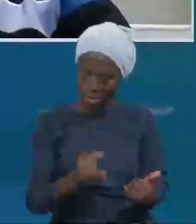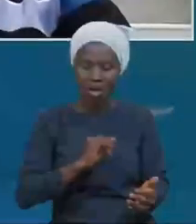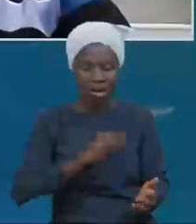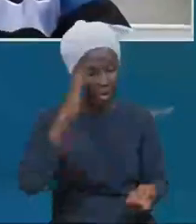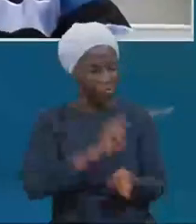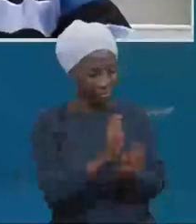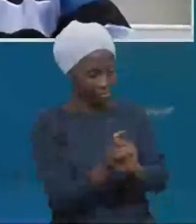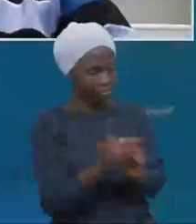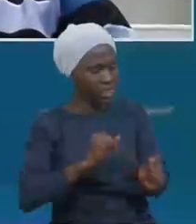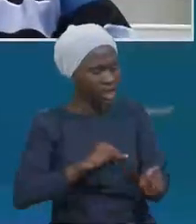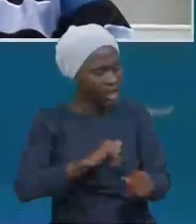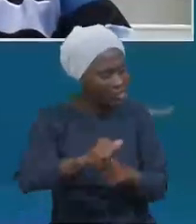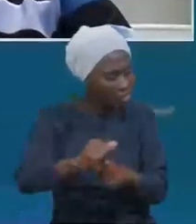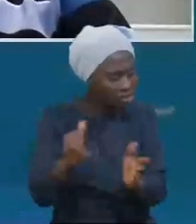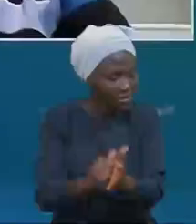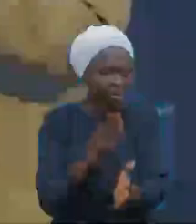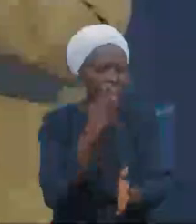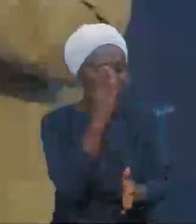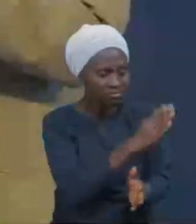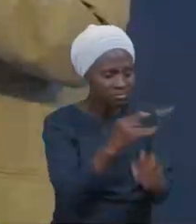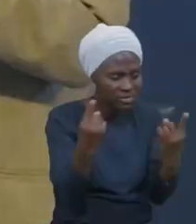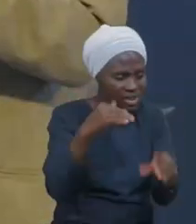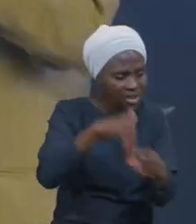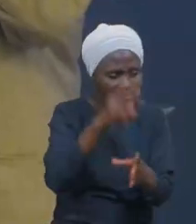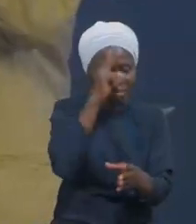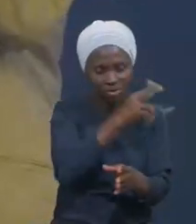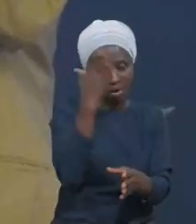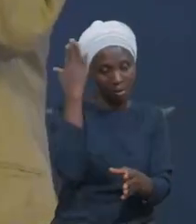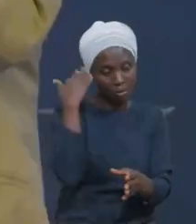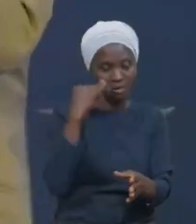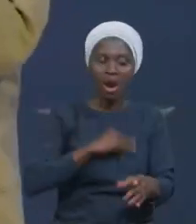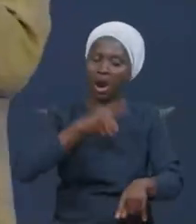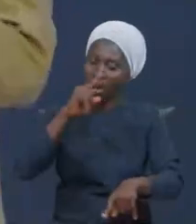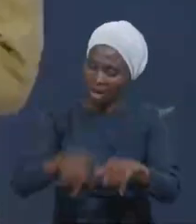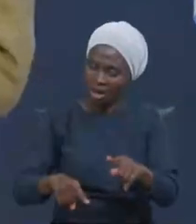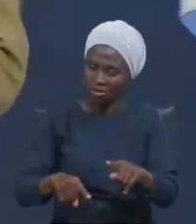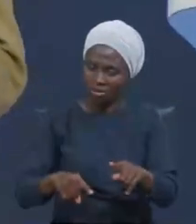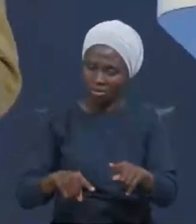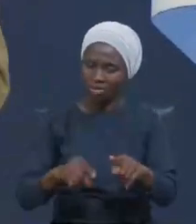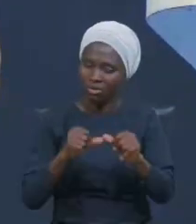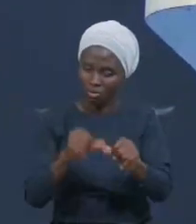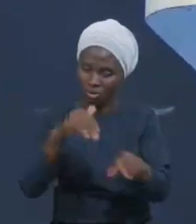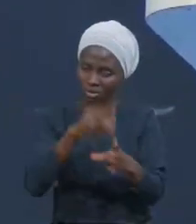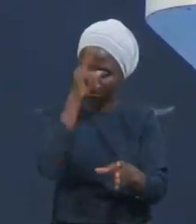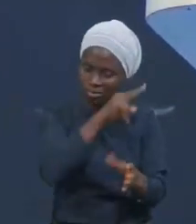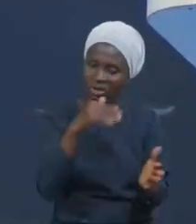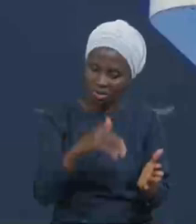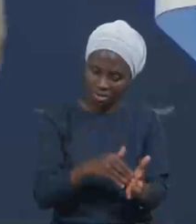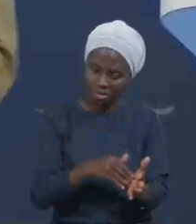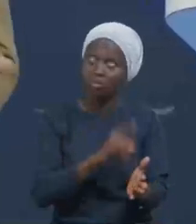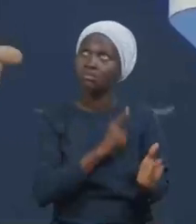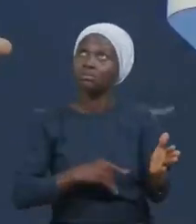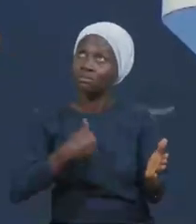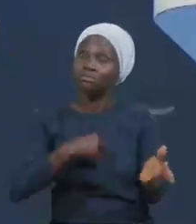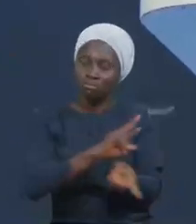ce mal dans l'ignorance. Je ne peux plus dire que je suis ignorant. Seigneur, je m'en repens. Je ne savais